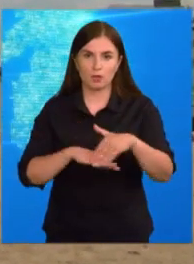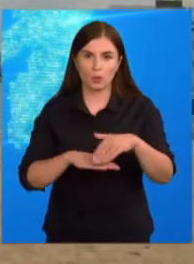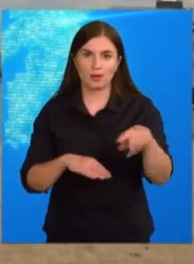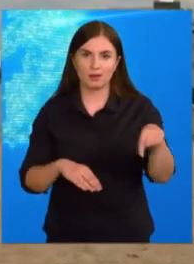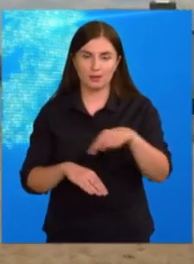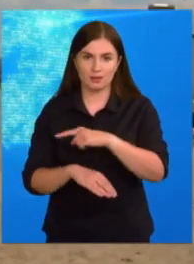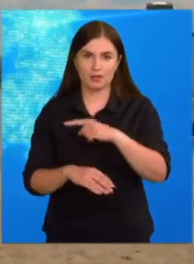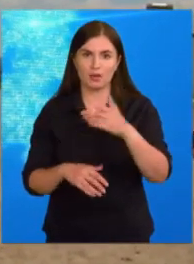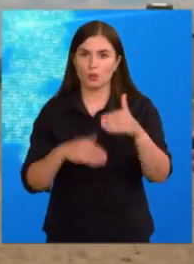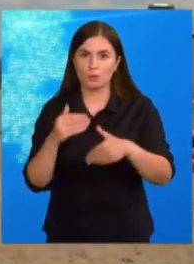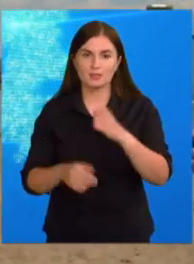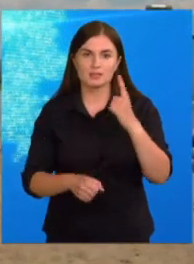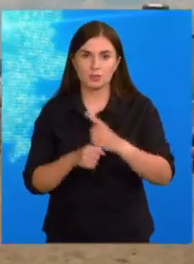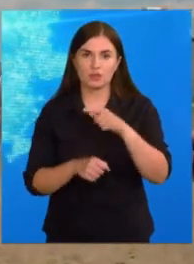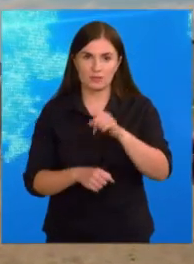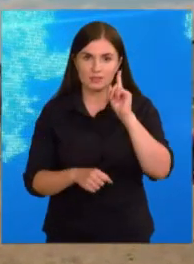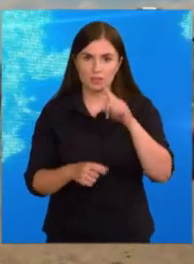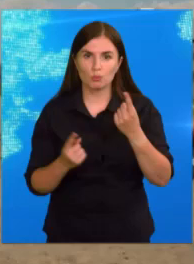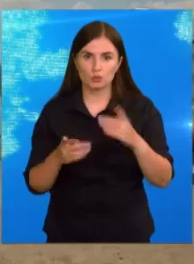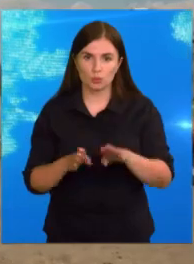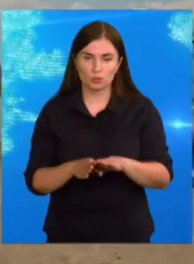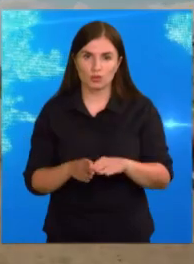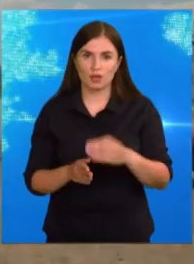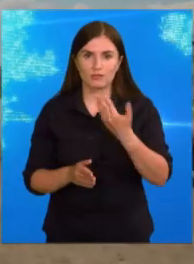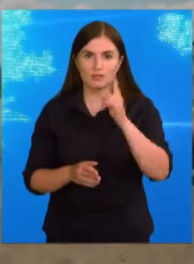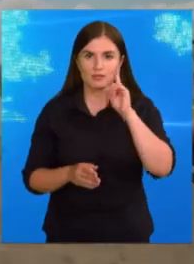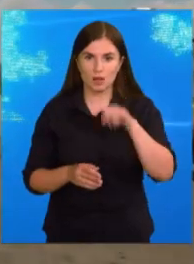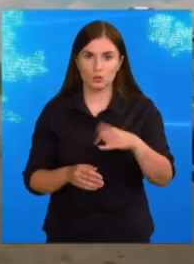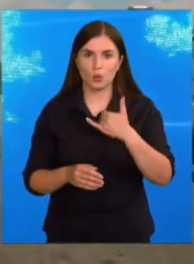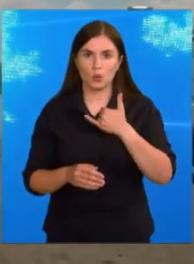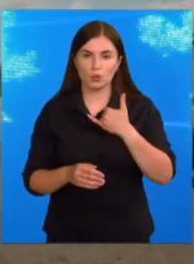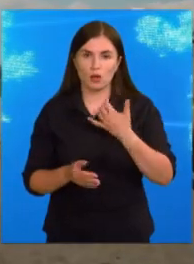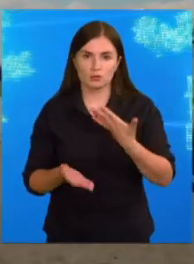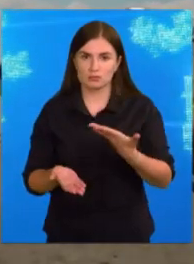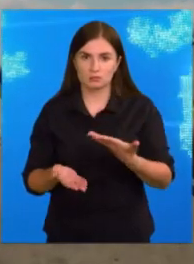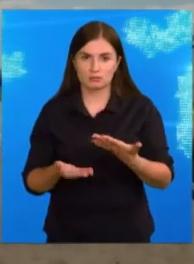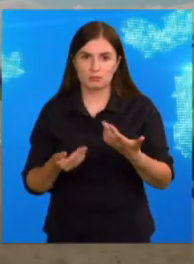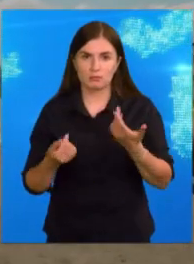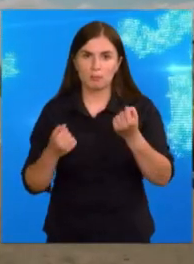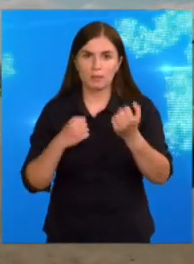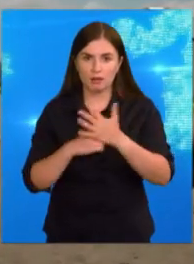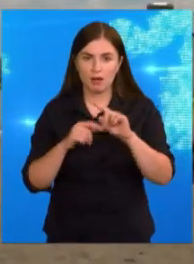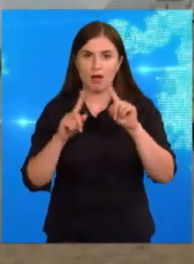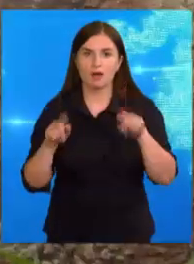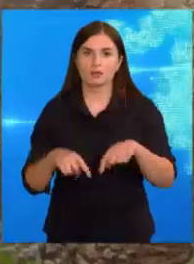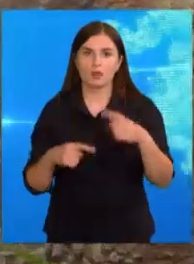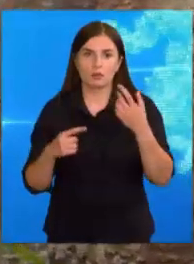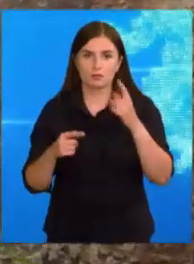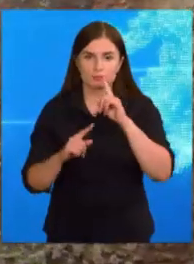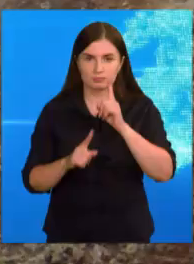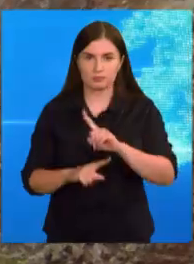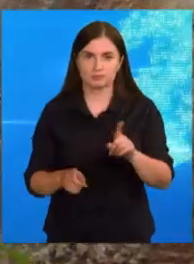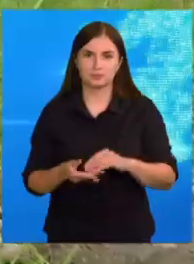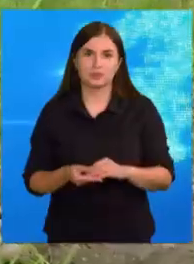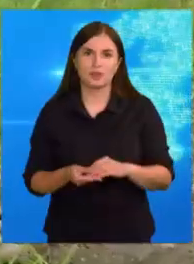аншлаги. Купаться запрещено. Вы знаете, почему запрещено? Вы знаете, у нас любят бумагу. Приказы один дурнее другого.